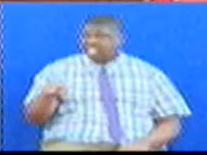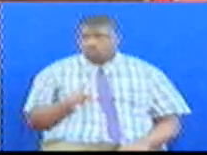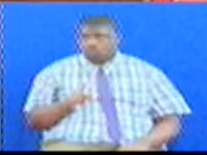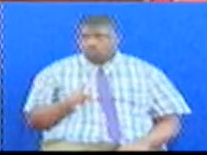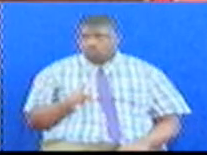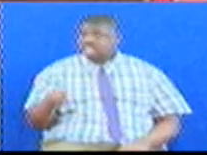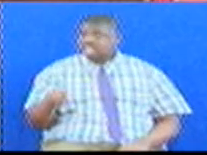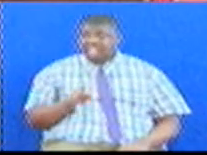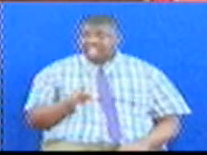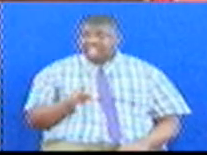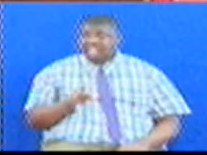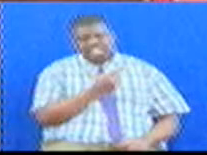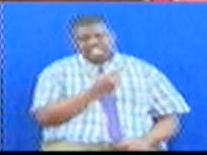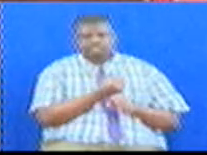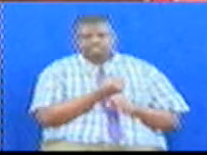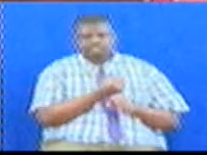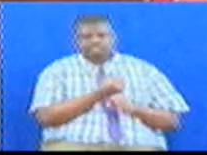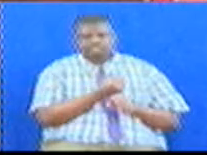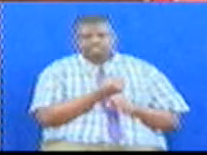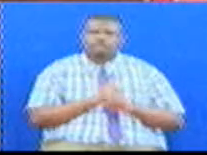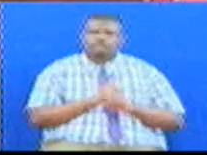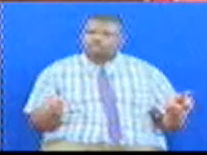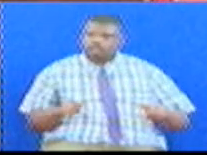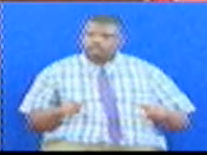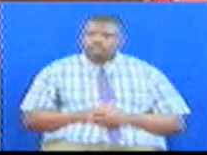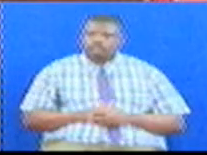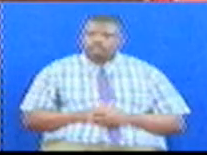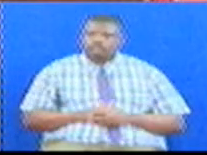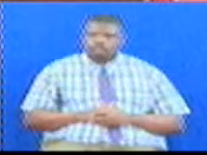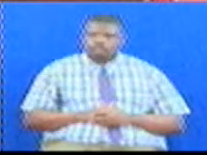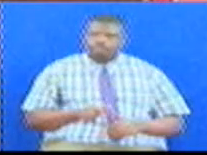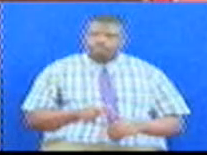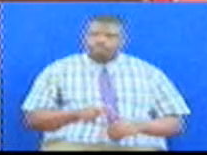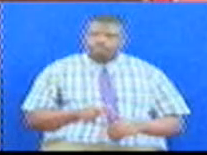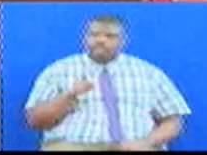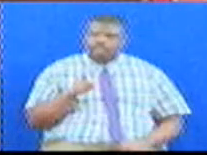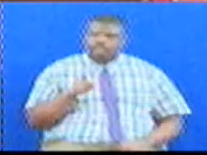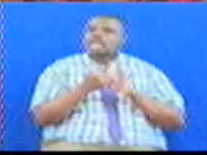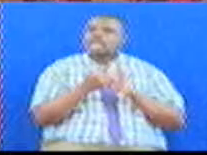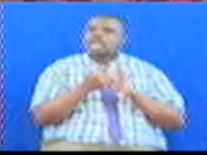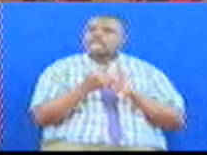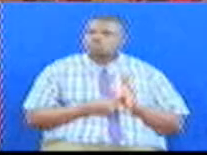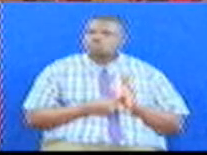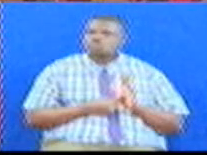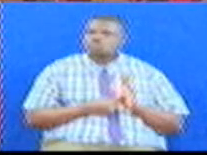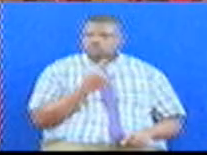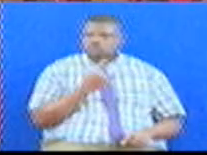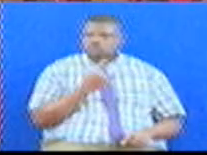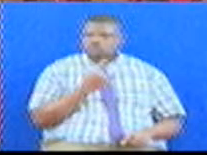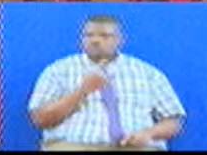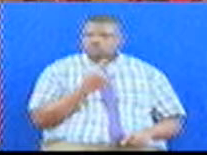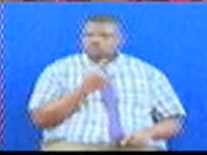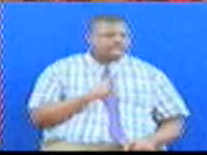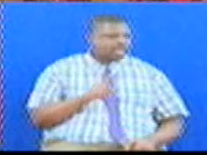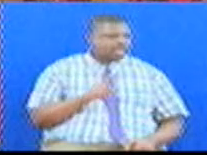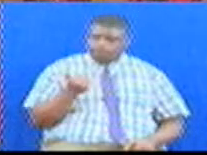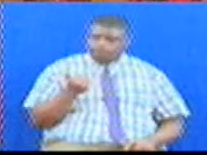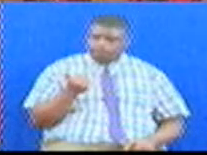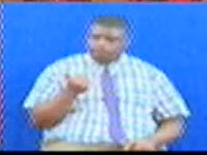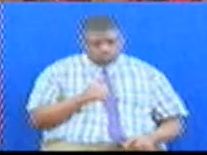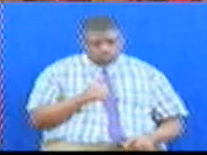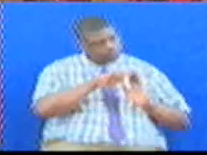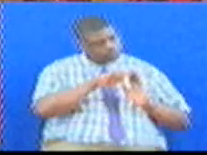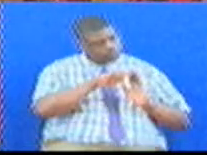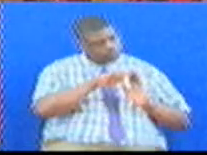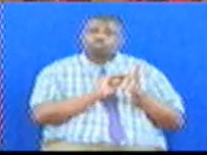sasa nini cha kufanya hapa. Hapana. Ni pale ambapo kanuni hazijasema utaratibu gani utatumika,